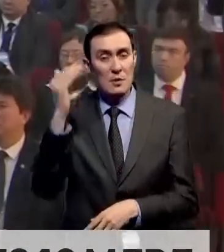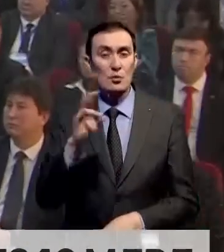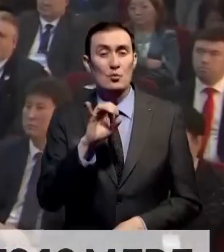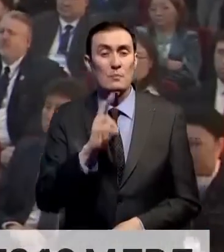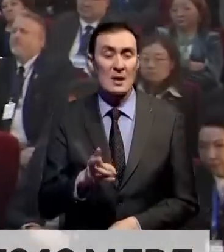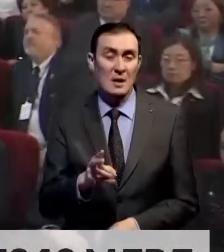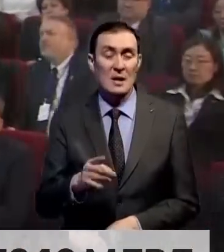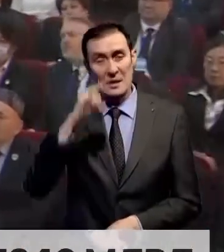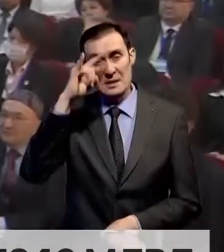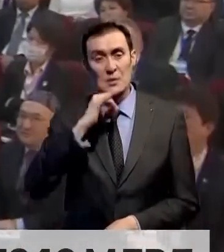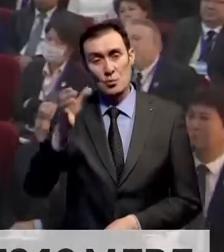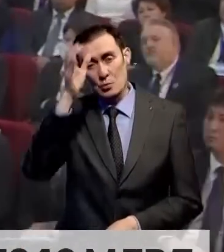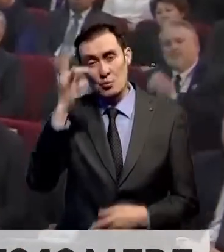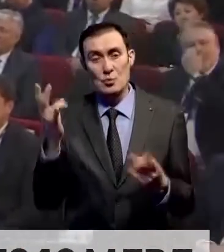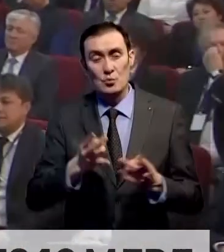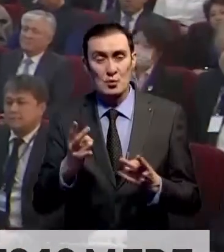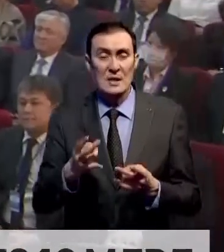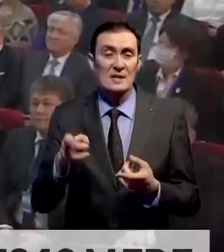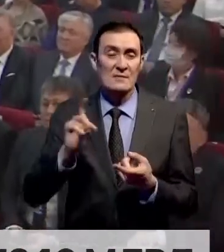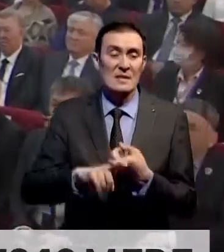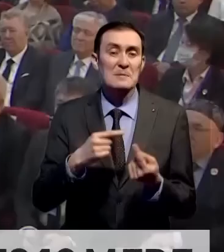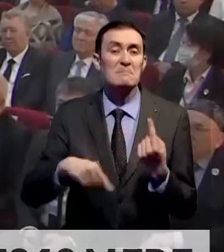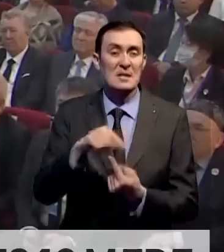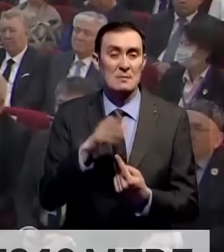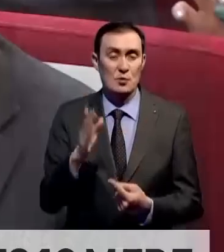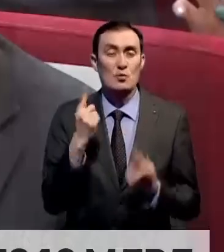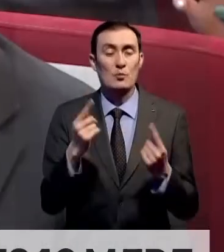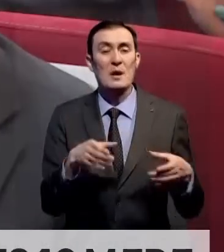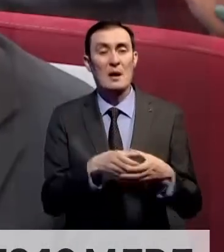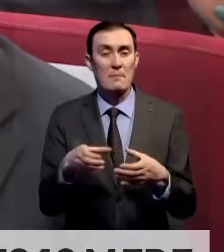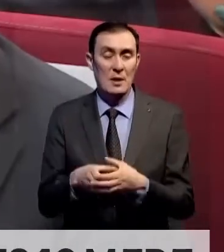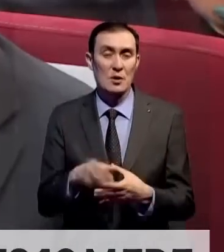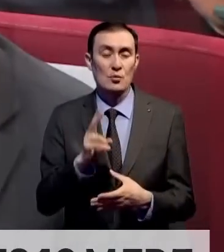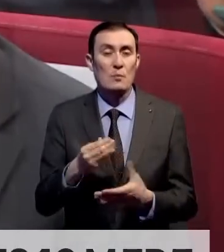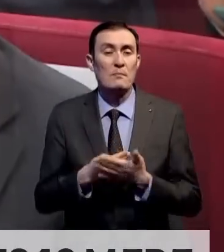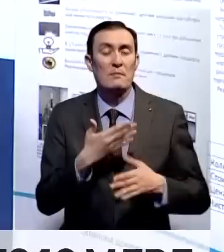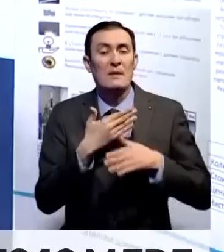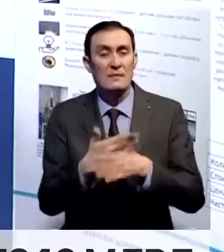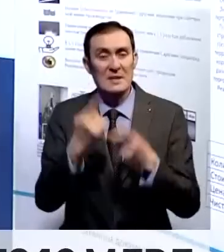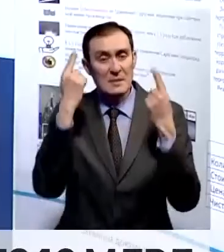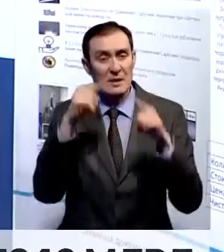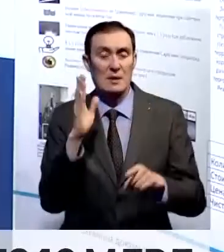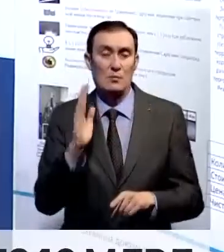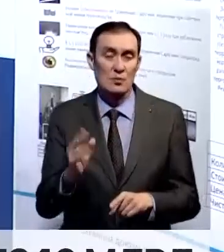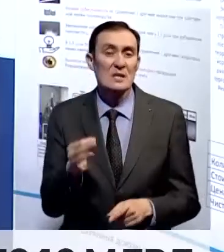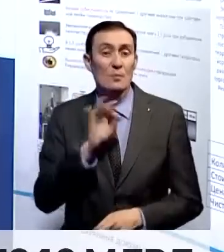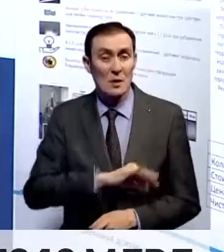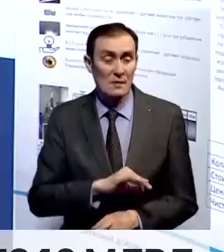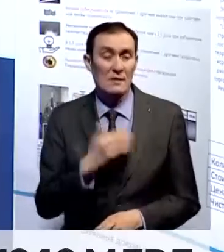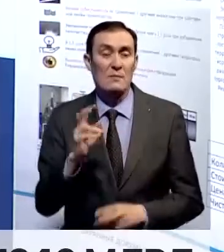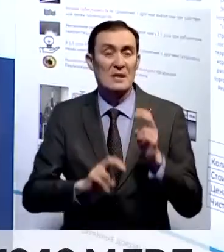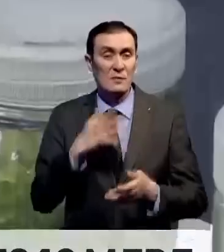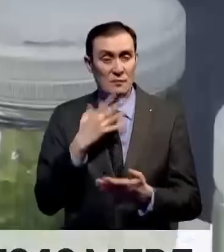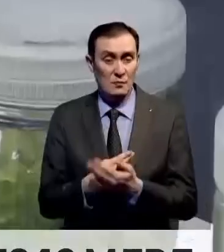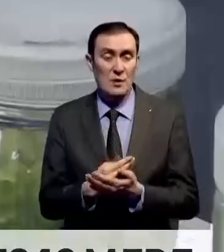Саясата Нурбека, отечественную науку необходимо связать с бизнесом. Крупные компании, которые профинансируют изобретения и будут использовать их в